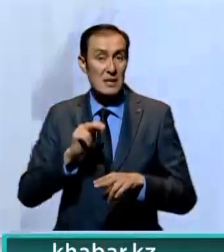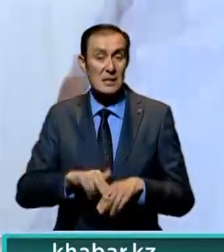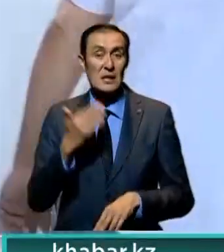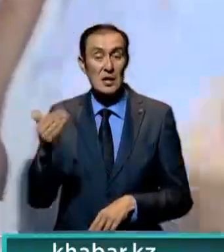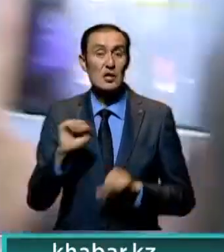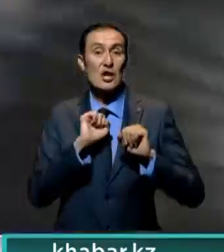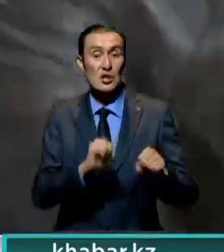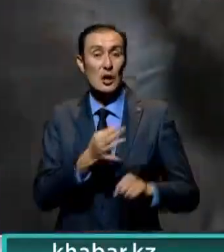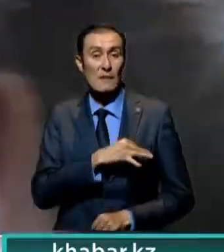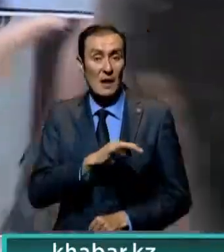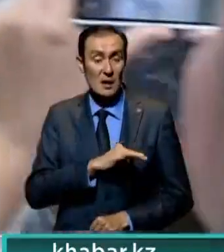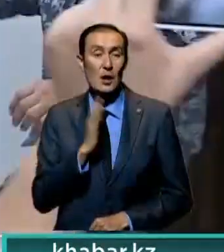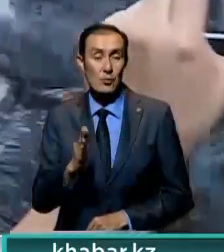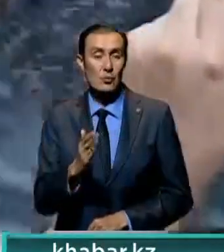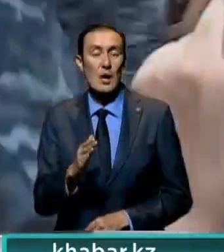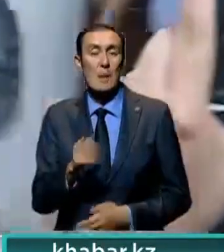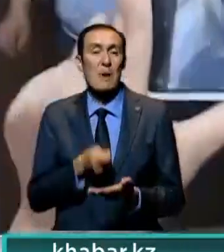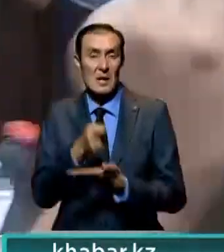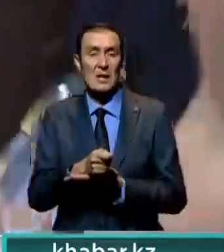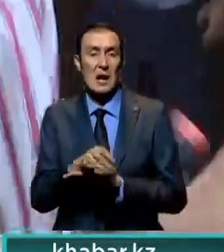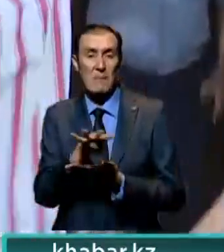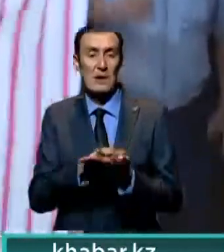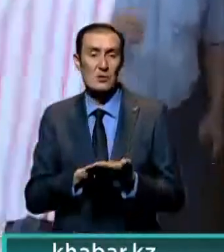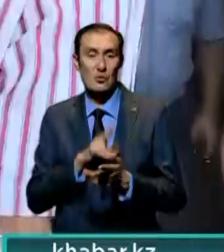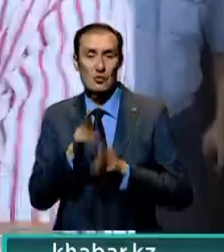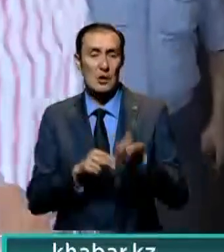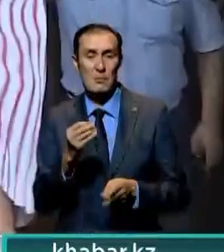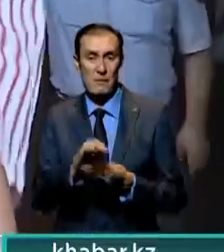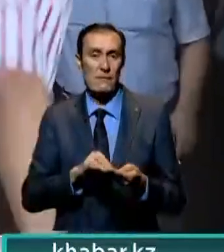сторона защиты, они намерены подать апелляционную жалобу.